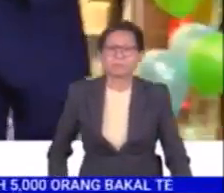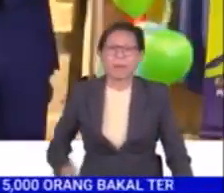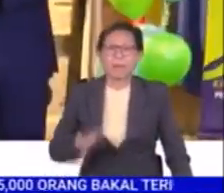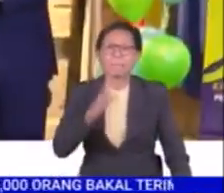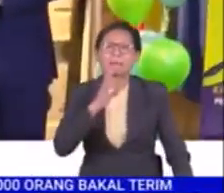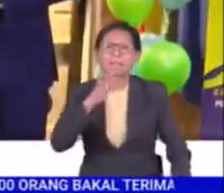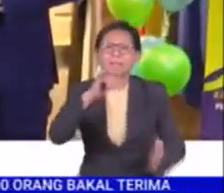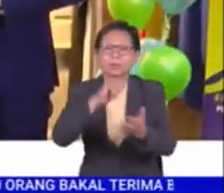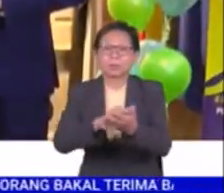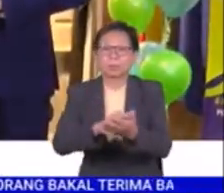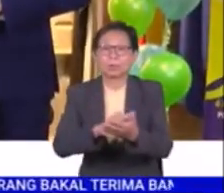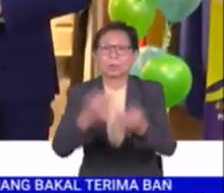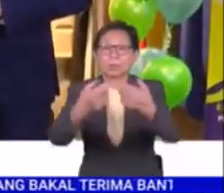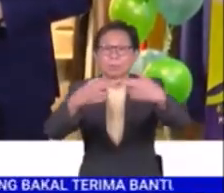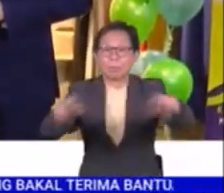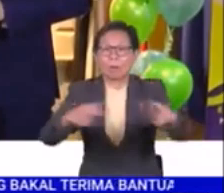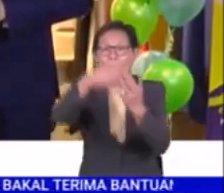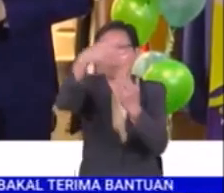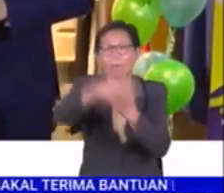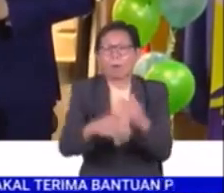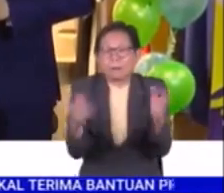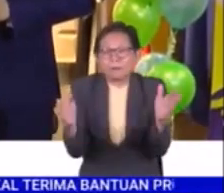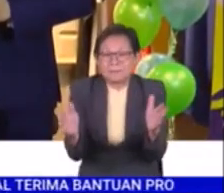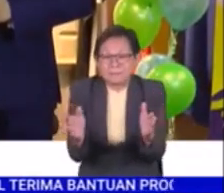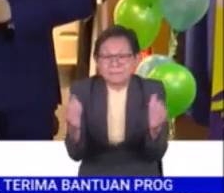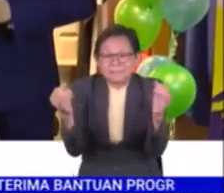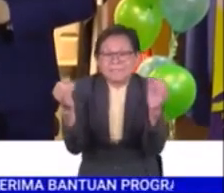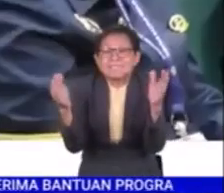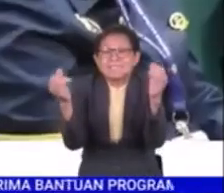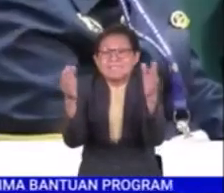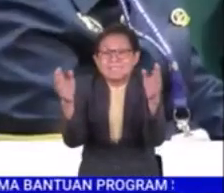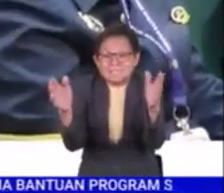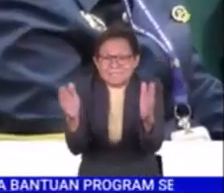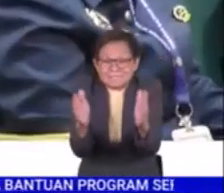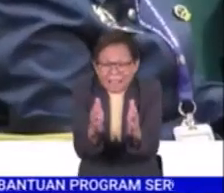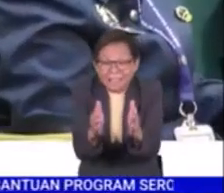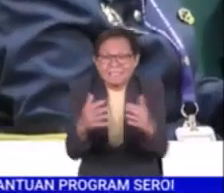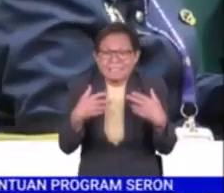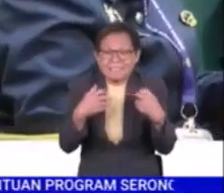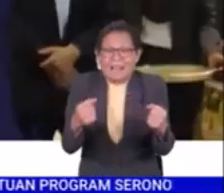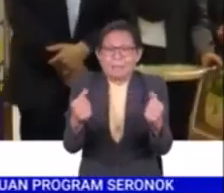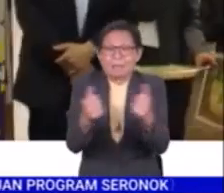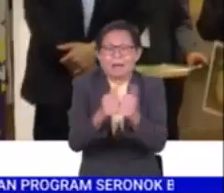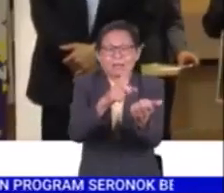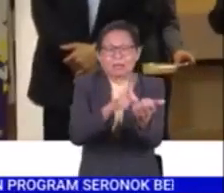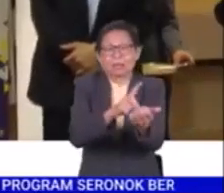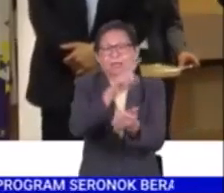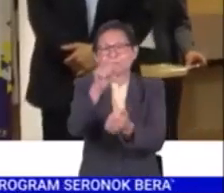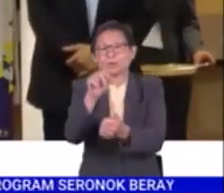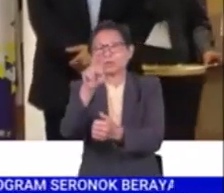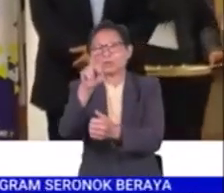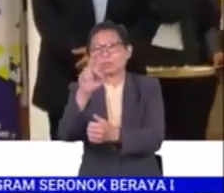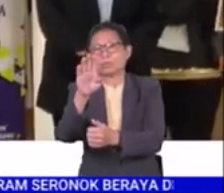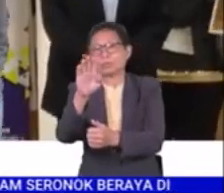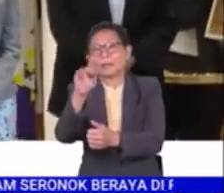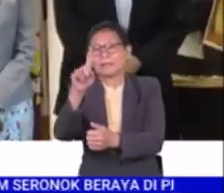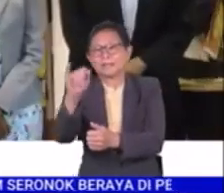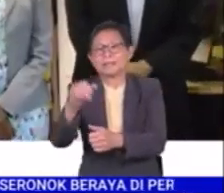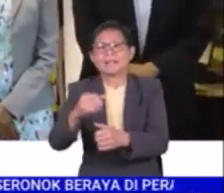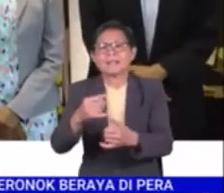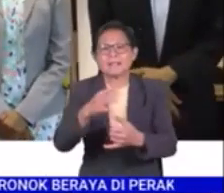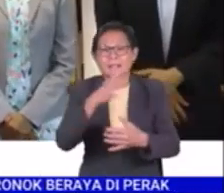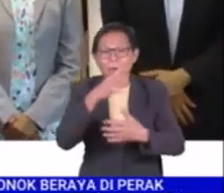Beliau berkata demikian selepas merasmikan program Diet Sehat bersama Dr. Zubaidi Ahmad di Ibu Pejabat Jabatan Kastam